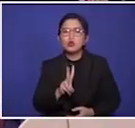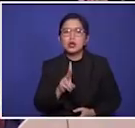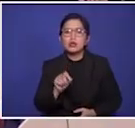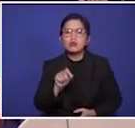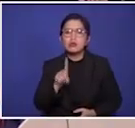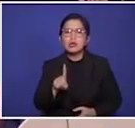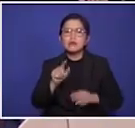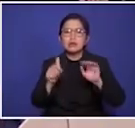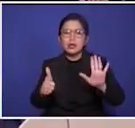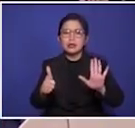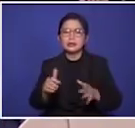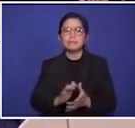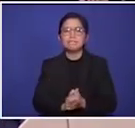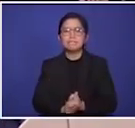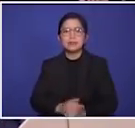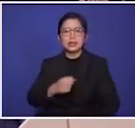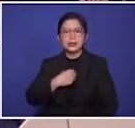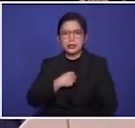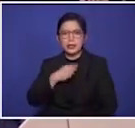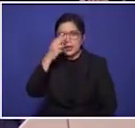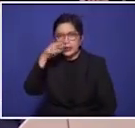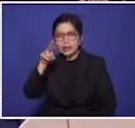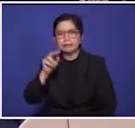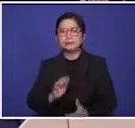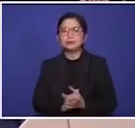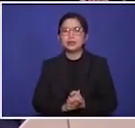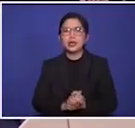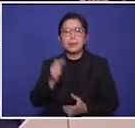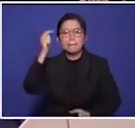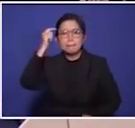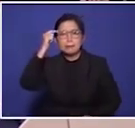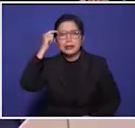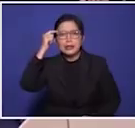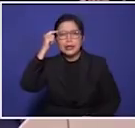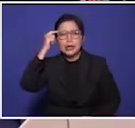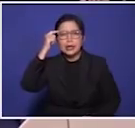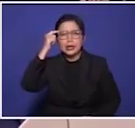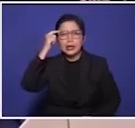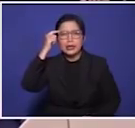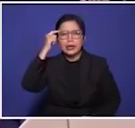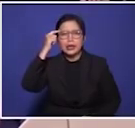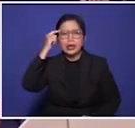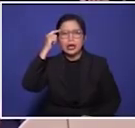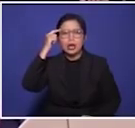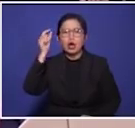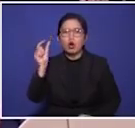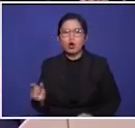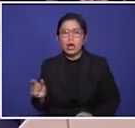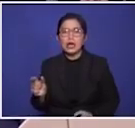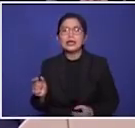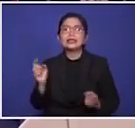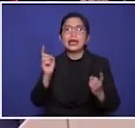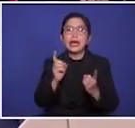2016 saya melihat bahwa paradigma terhadap kaum disabilitas ini sudah